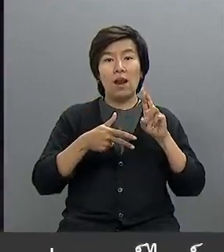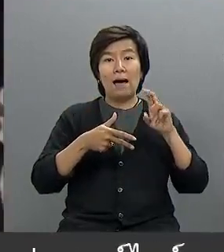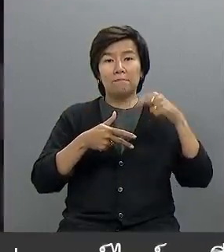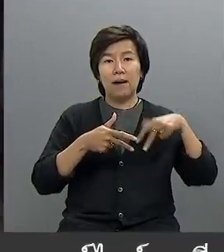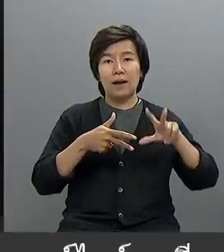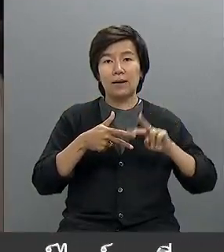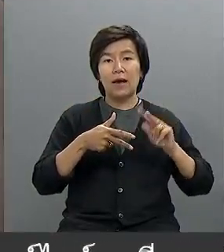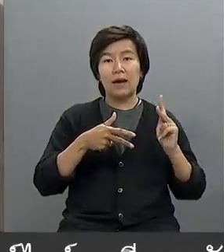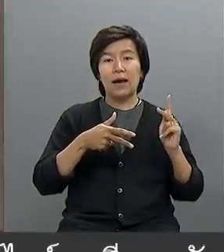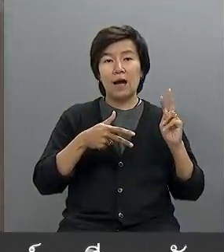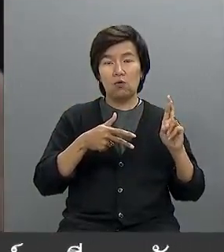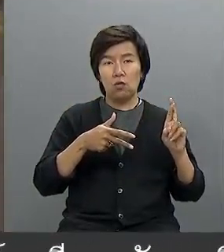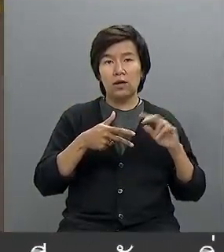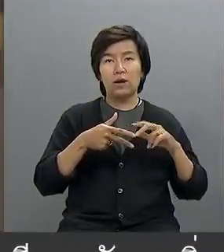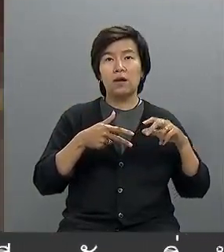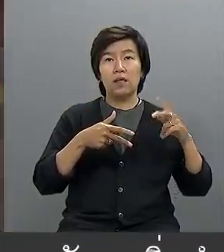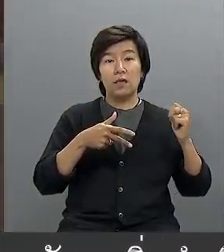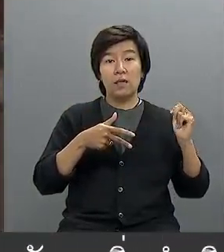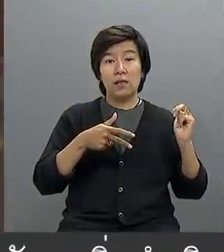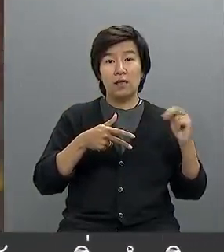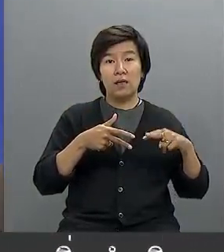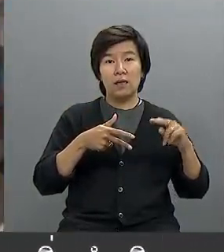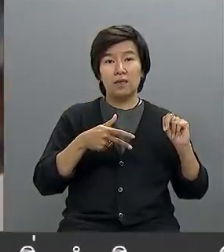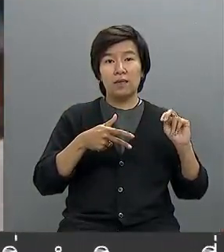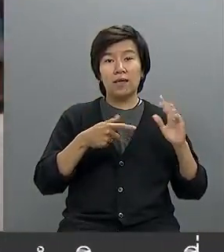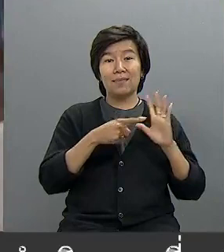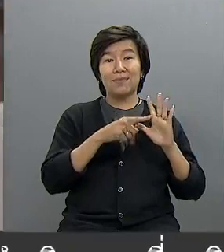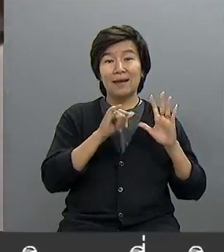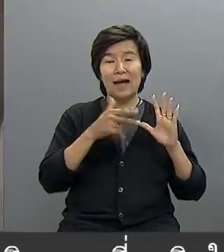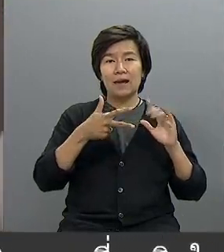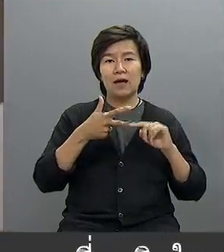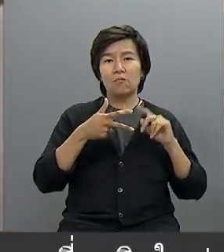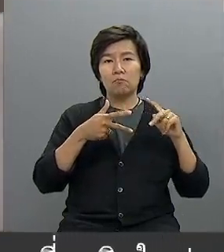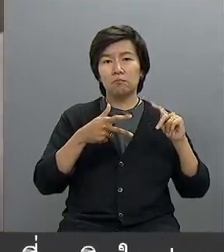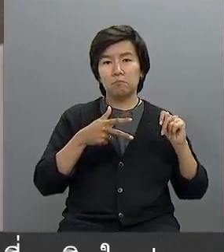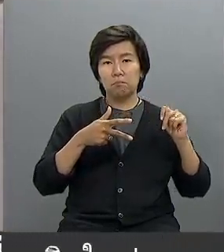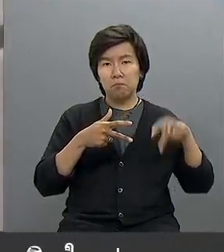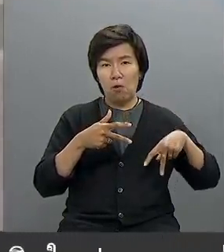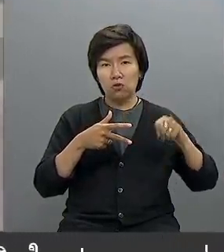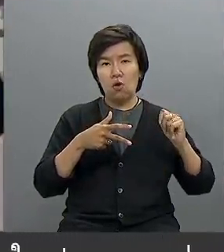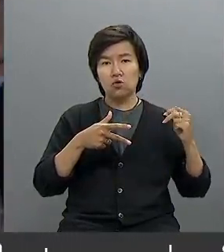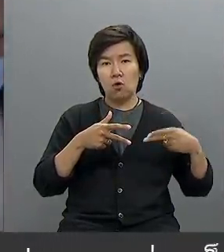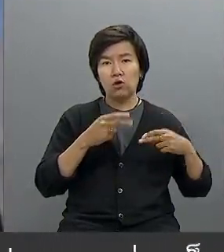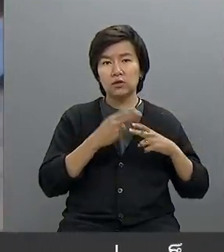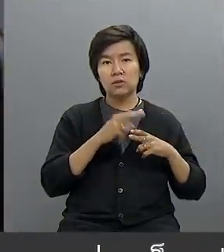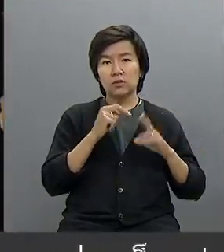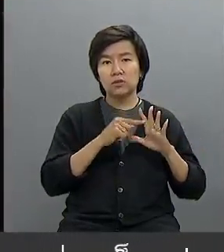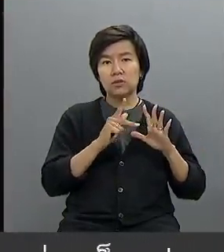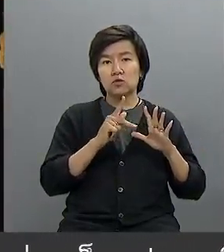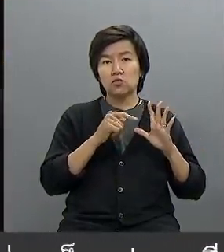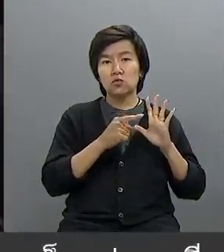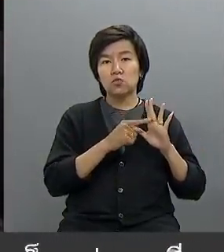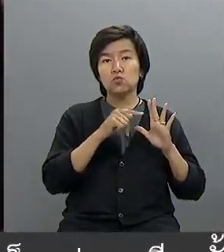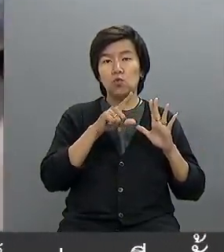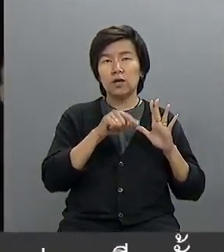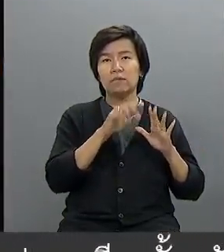งทนายความนายโจและพันตำรวจโทนุกุลแสงสิริอดีตส.ส.จังหวัดนครสวรรค์นะครับส่วนแนวทาง